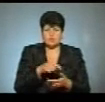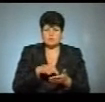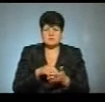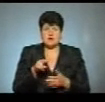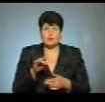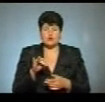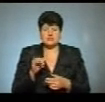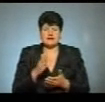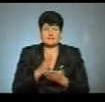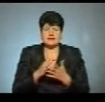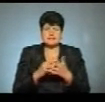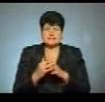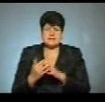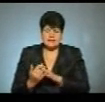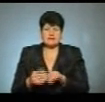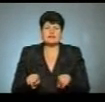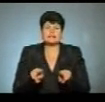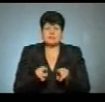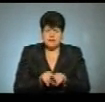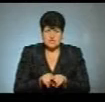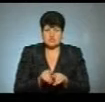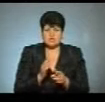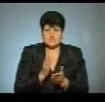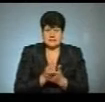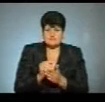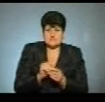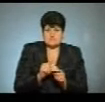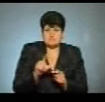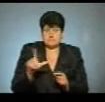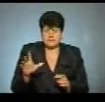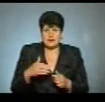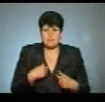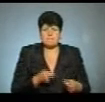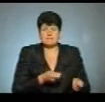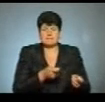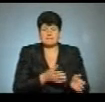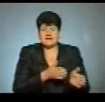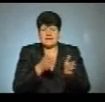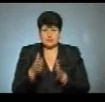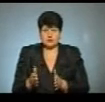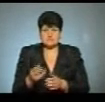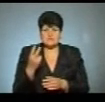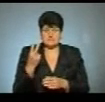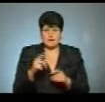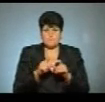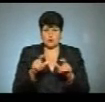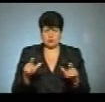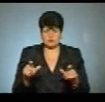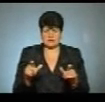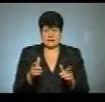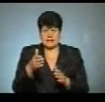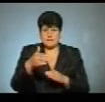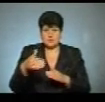Почаєв є села, в яких теж іде ріст, ми переносимо принаймні 2 блокпости на